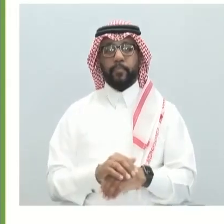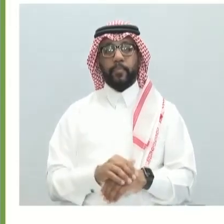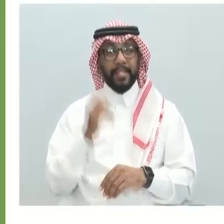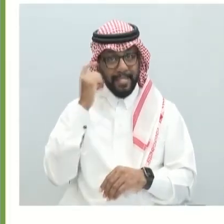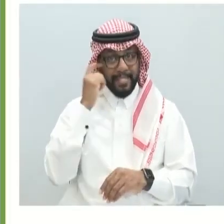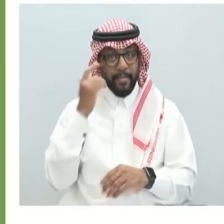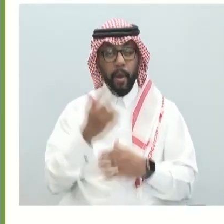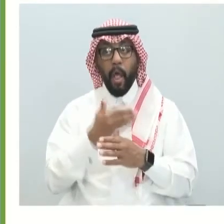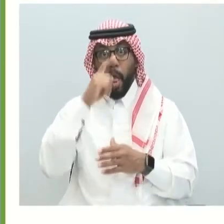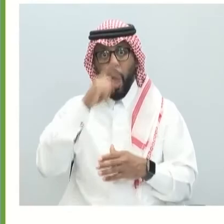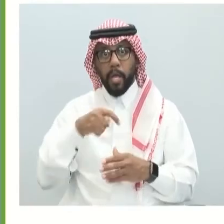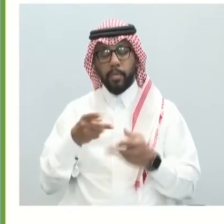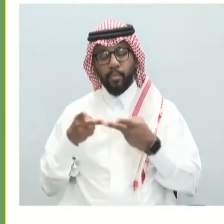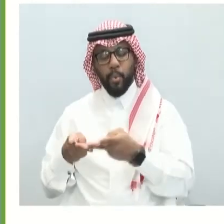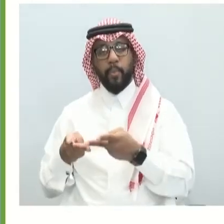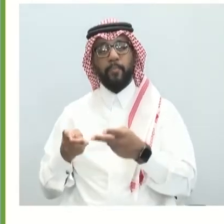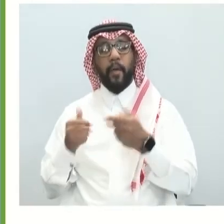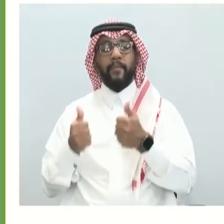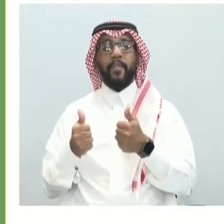الطفل غاضبا